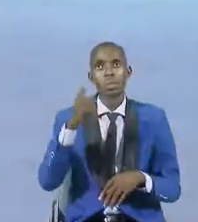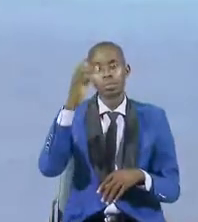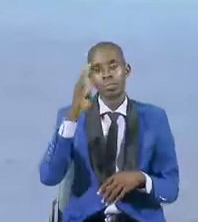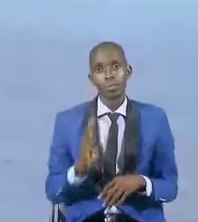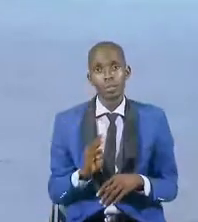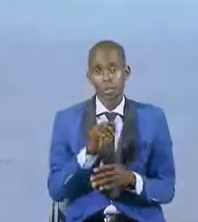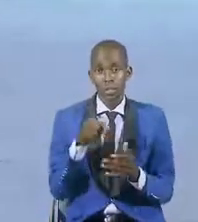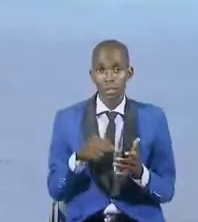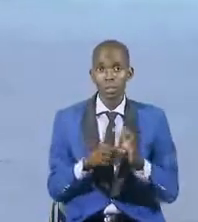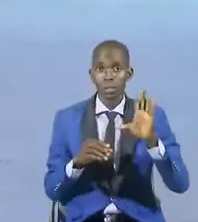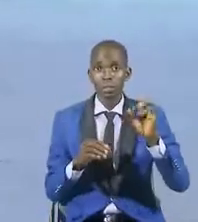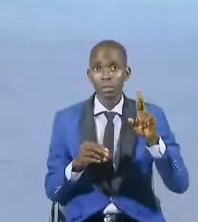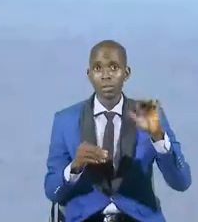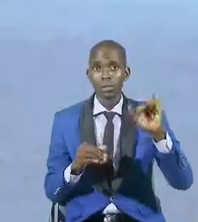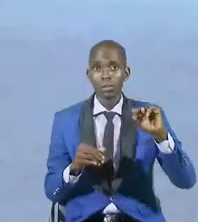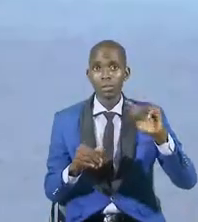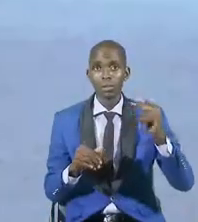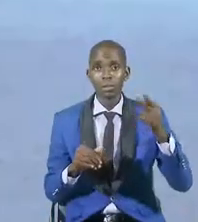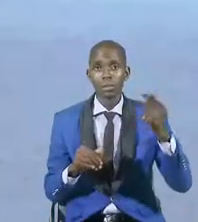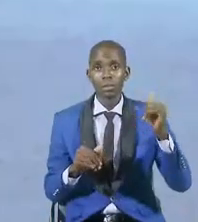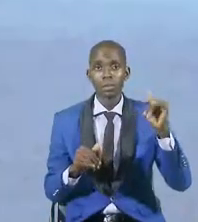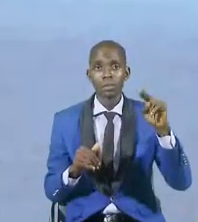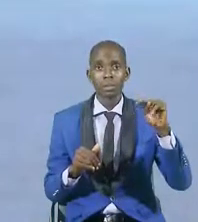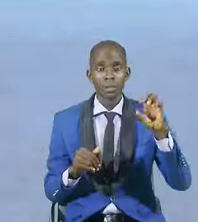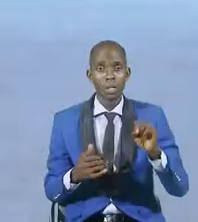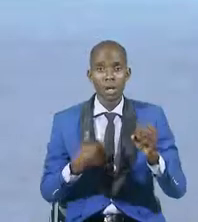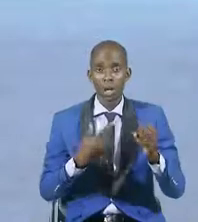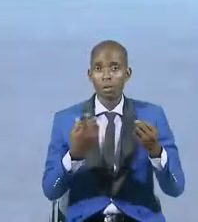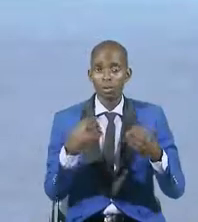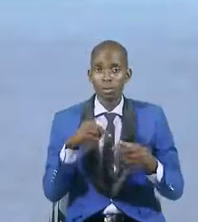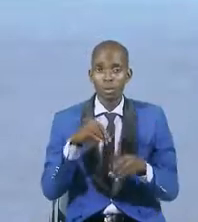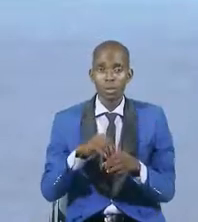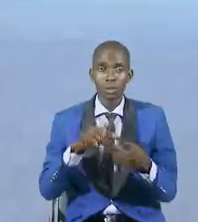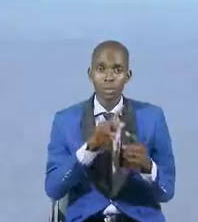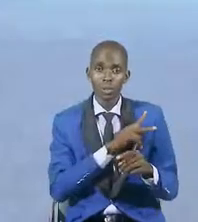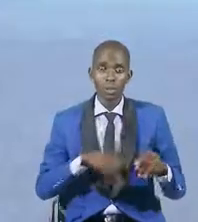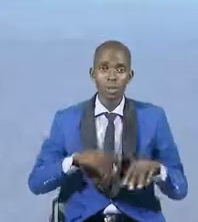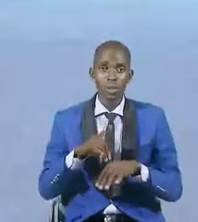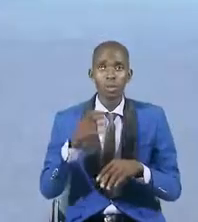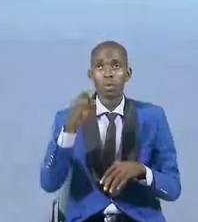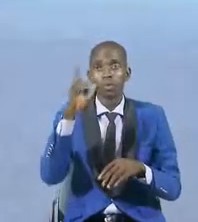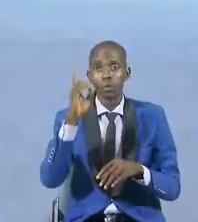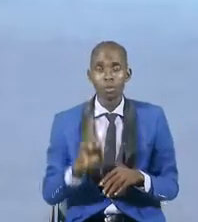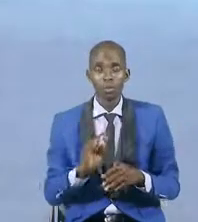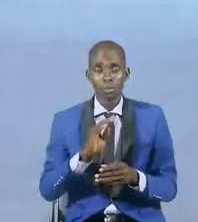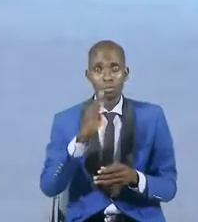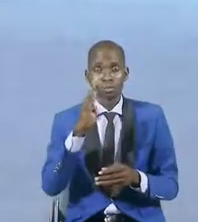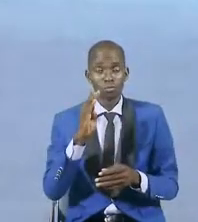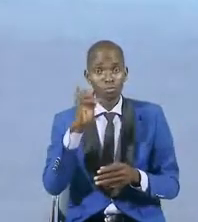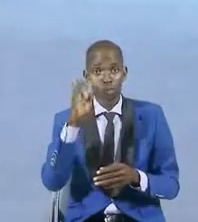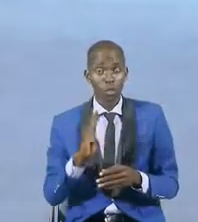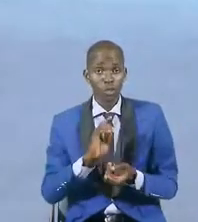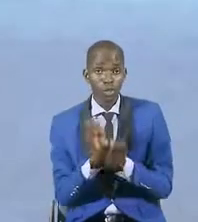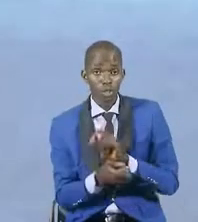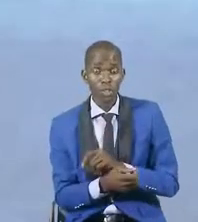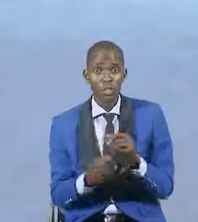Oui, ces Corinthiens sont venus déjà dans le royaume de Dieu, ces pécheurs sont transformés, ils sont sauvés, ils sont